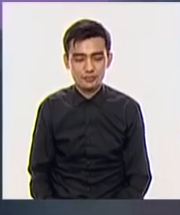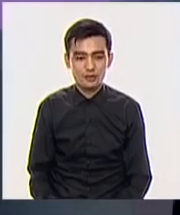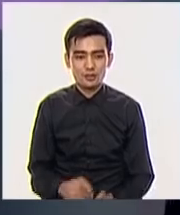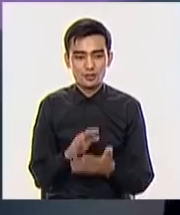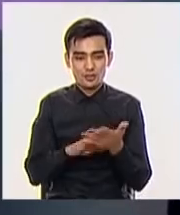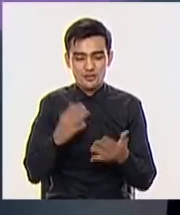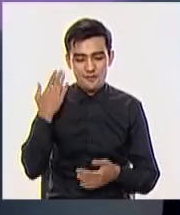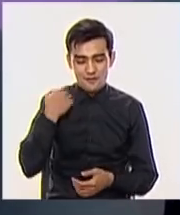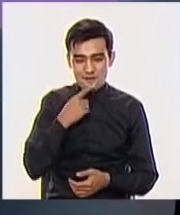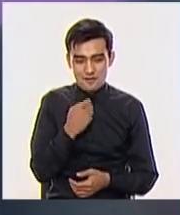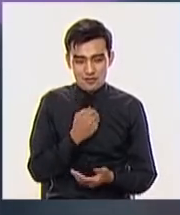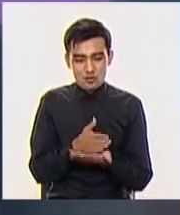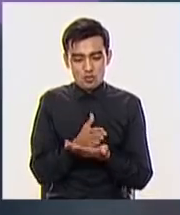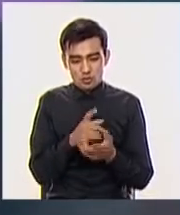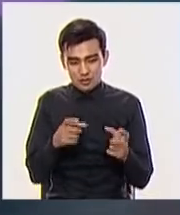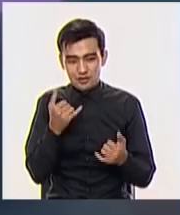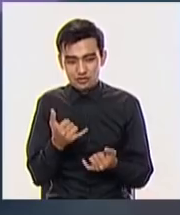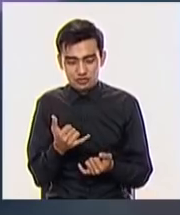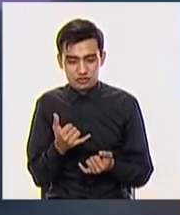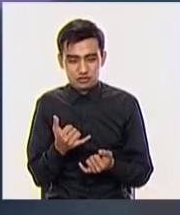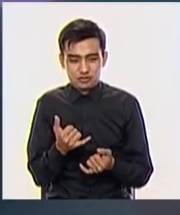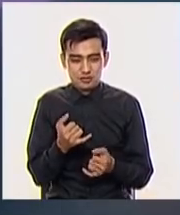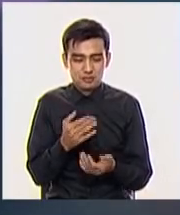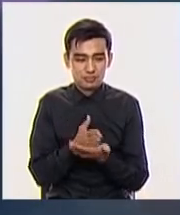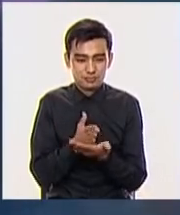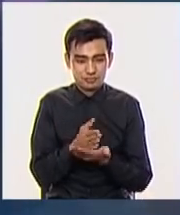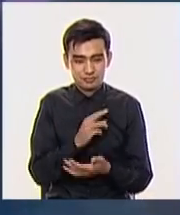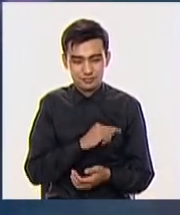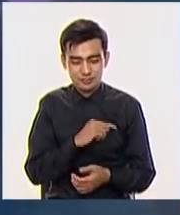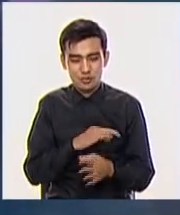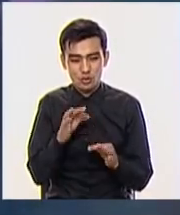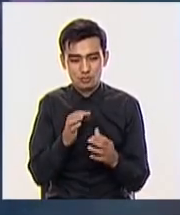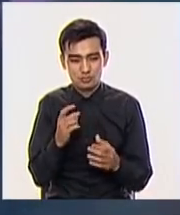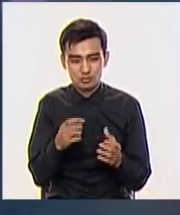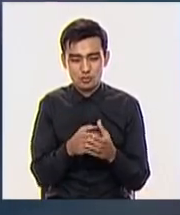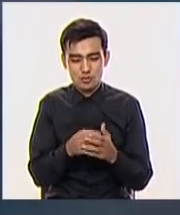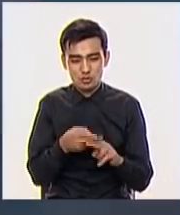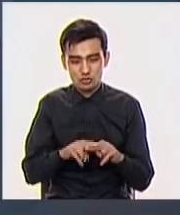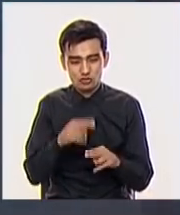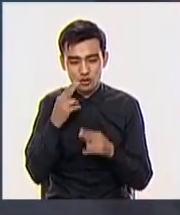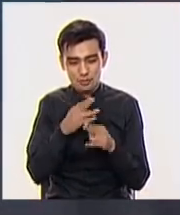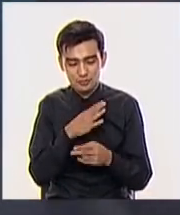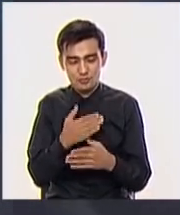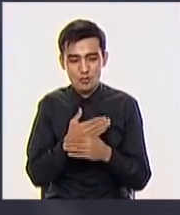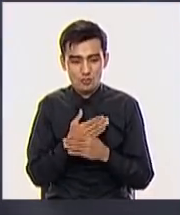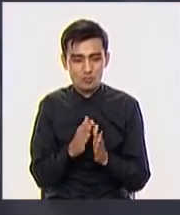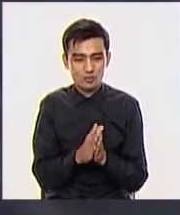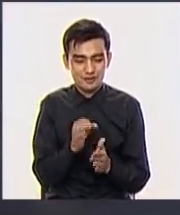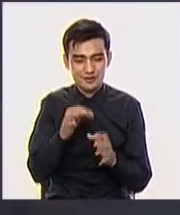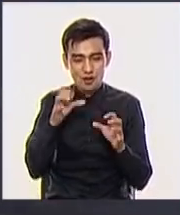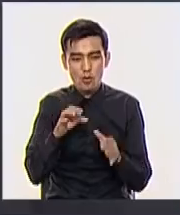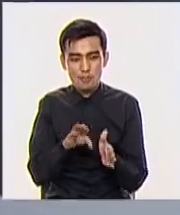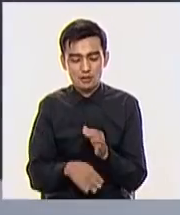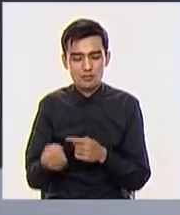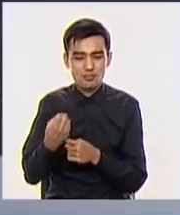Арнамызга бурунгу аскерий кызметчилер менен азыр коргоонуу саласында эмгек этип жүргөн бир топ азамат шагым айтып көмөк сурады. Олардын кээбири заңсыз жумуштан